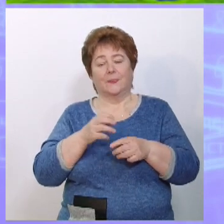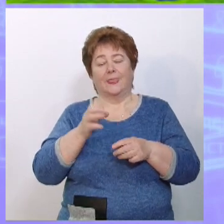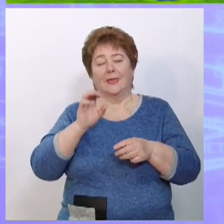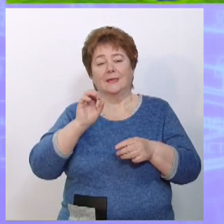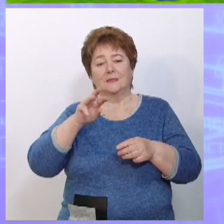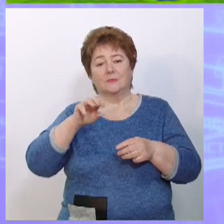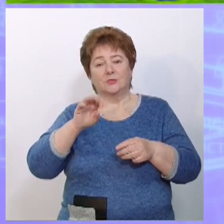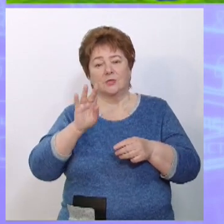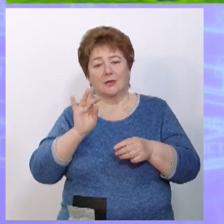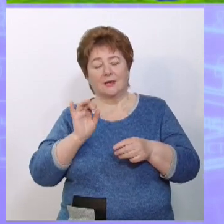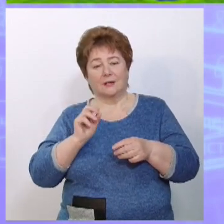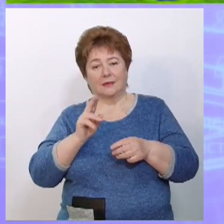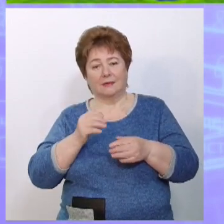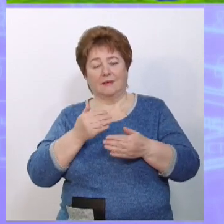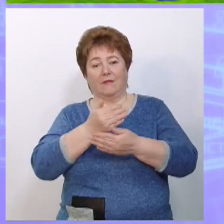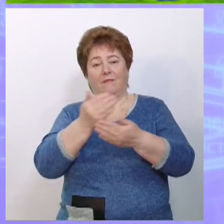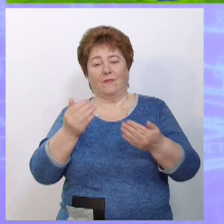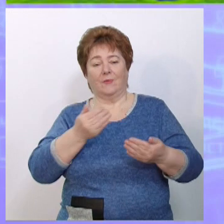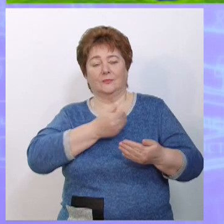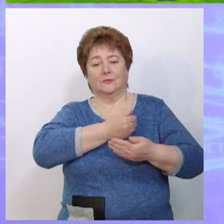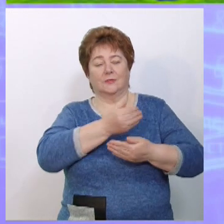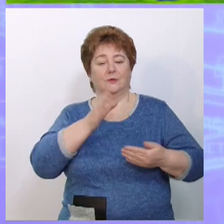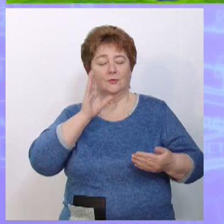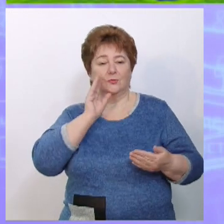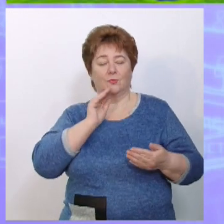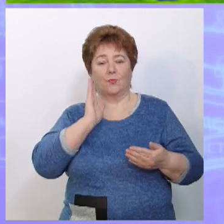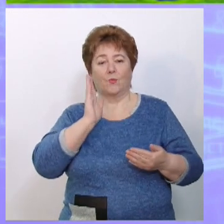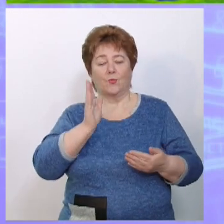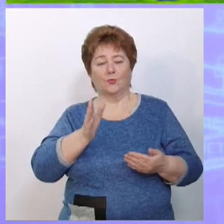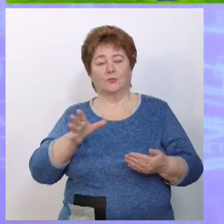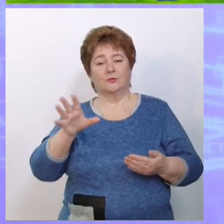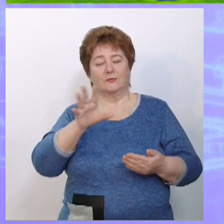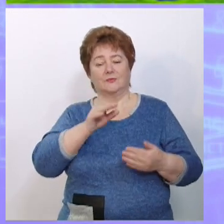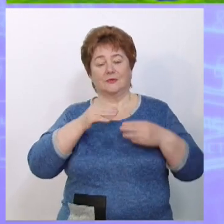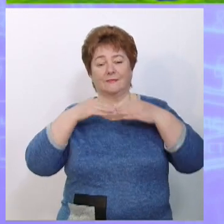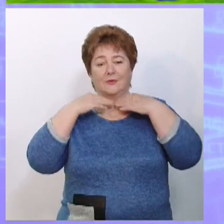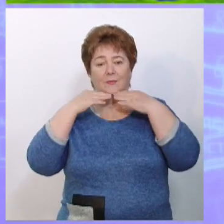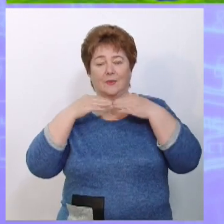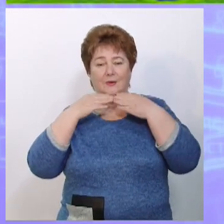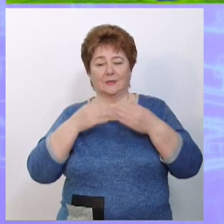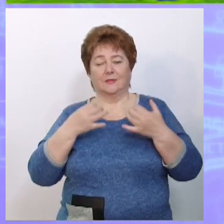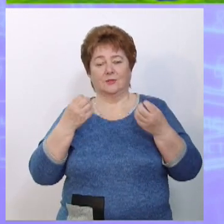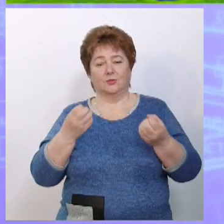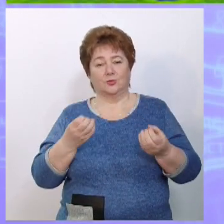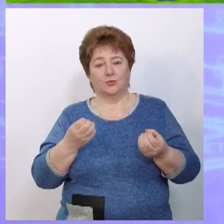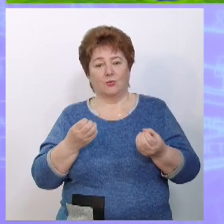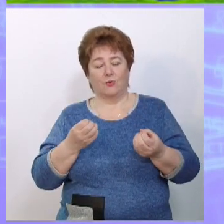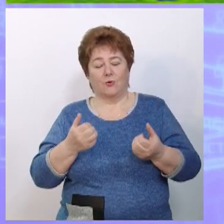Смешарики желают вам успехов. Будьте все внимательны, а